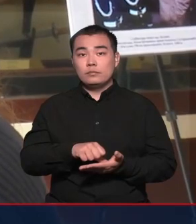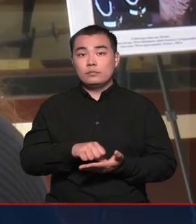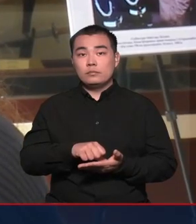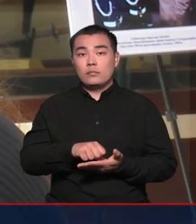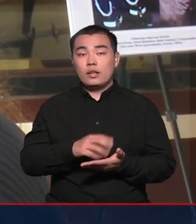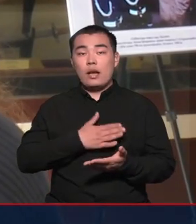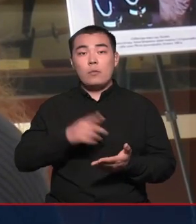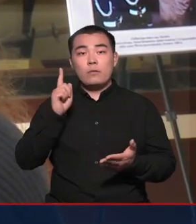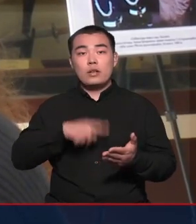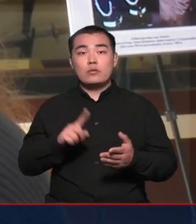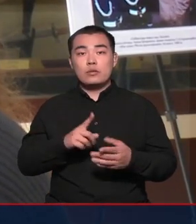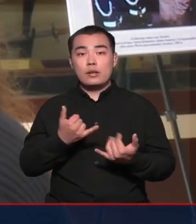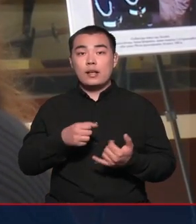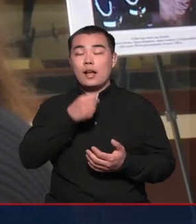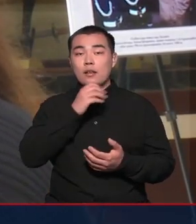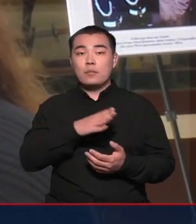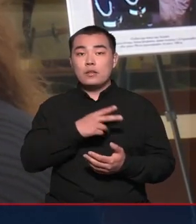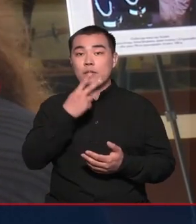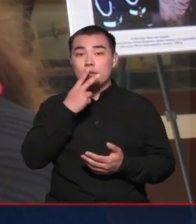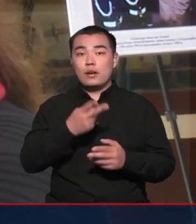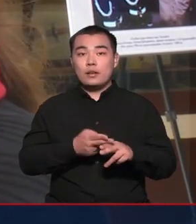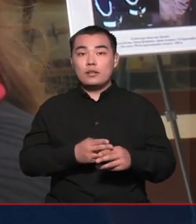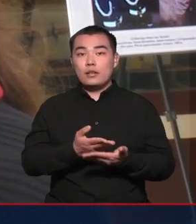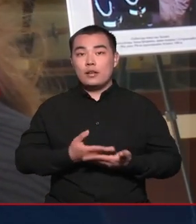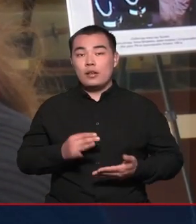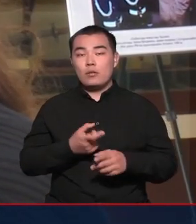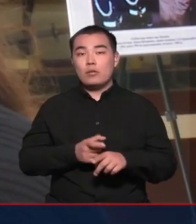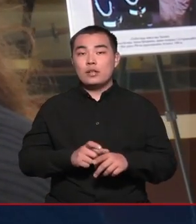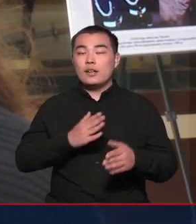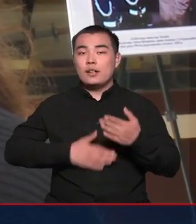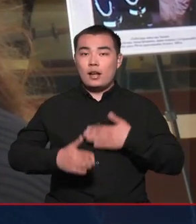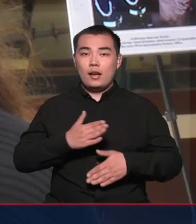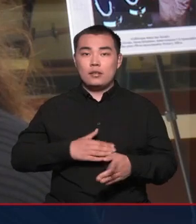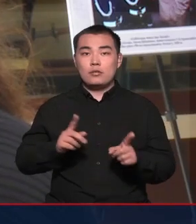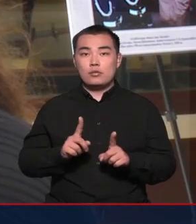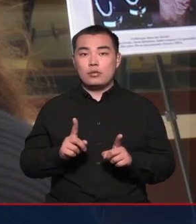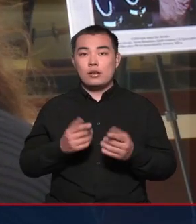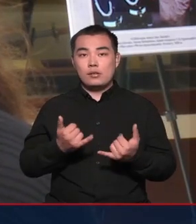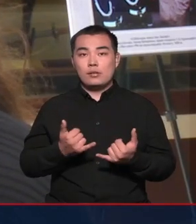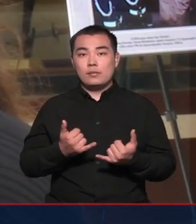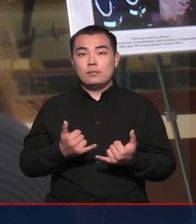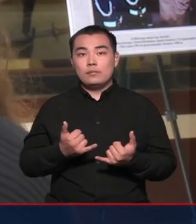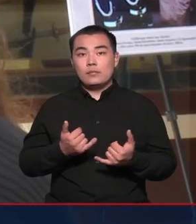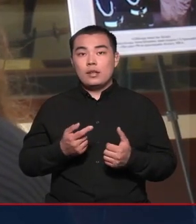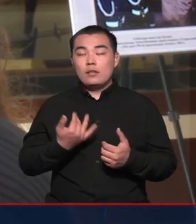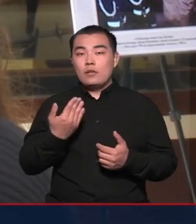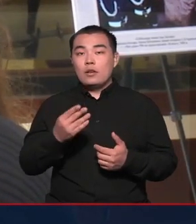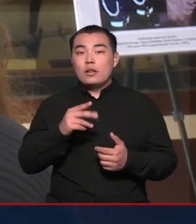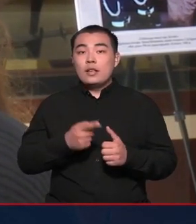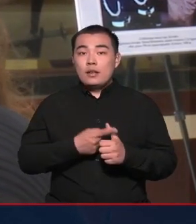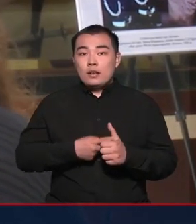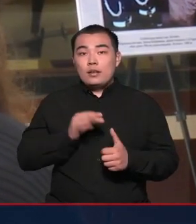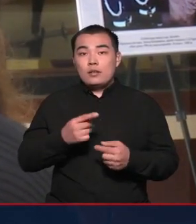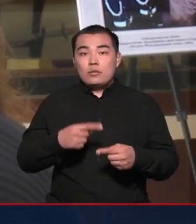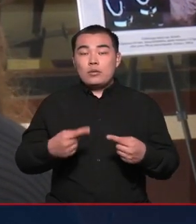Я уверена, что Аташка смотрит, да, на нас, и он очень рад, что вот непосредственно и в его честь, и в